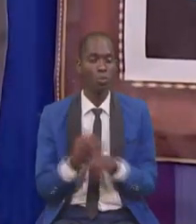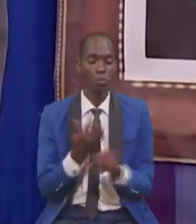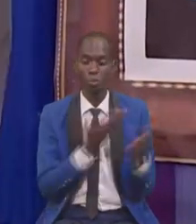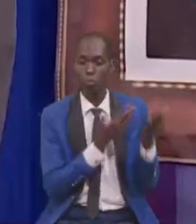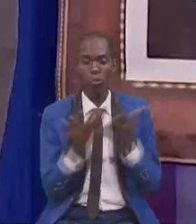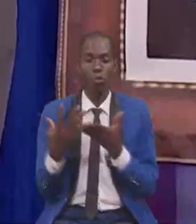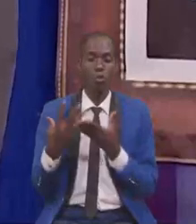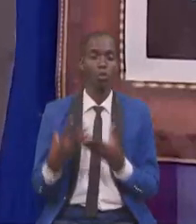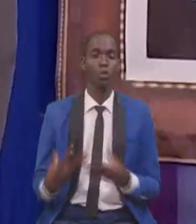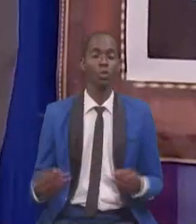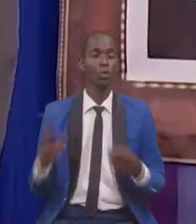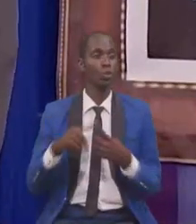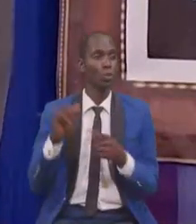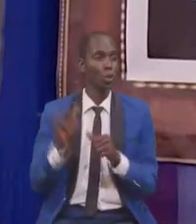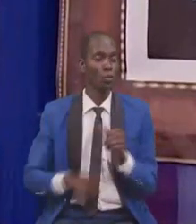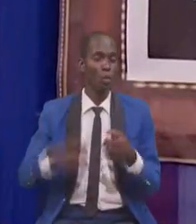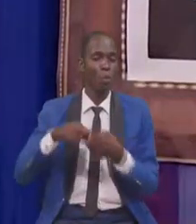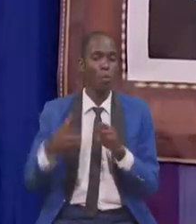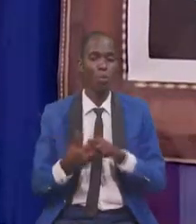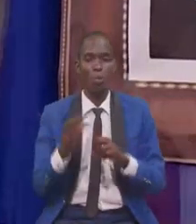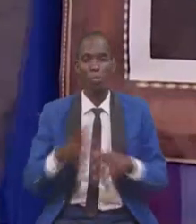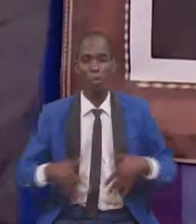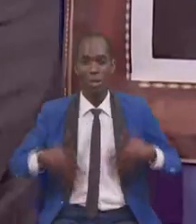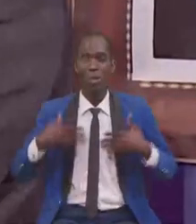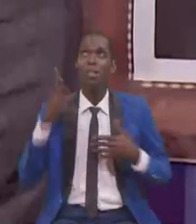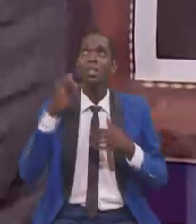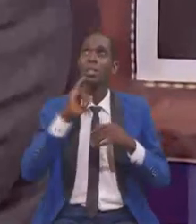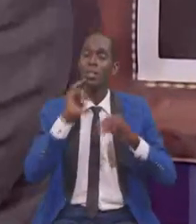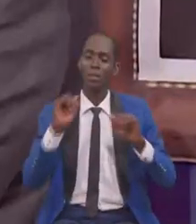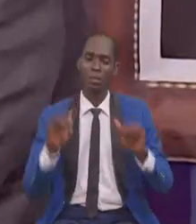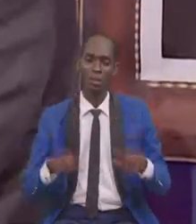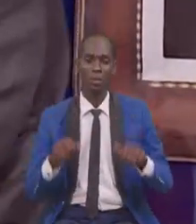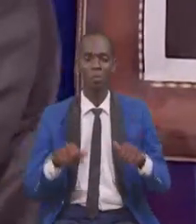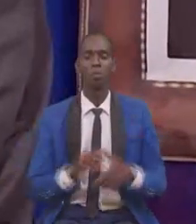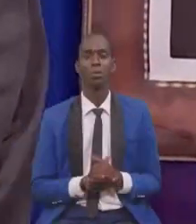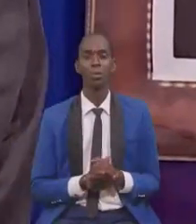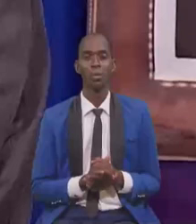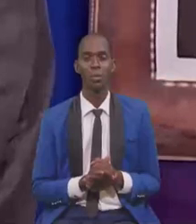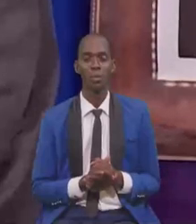Il est capable d'apporter la solution à tout problème de ta vie. Il est capable